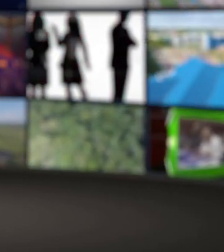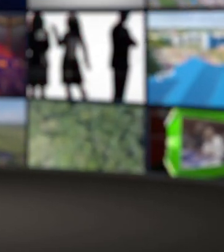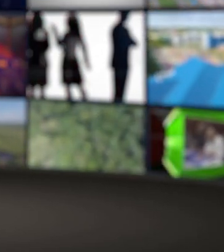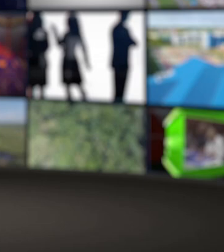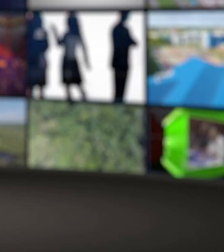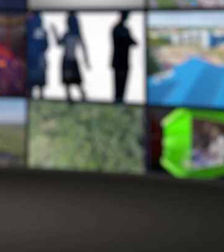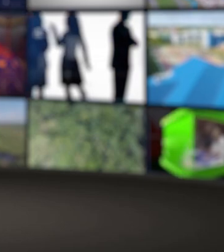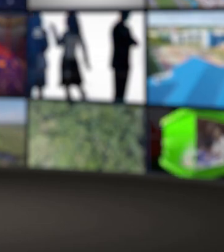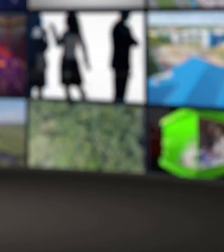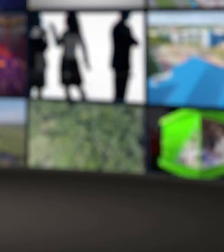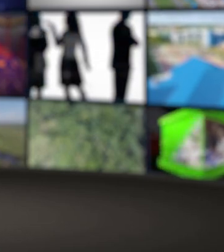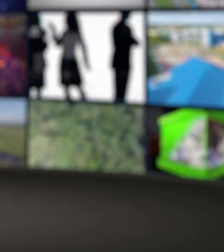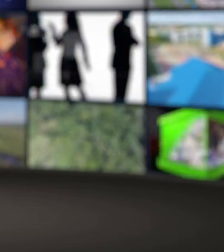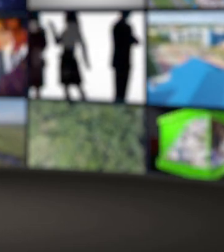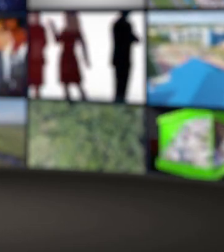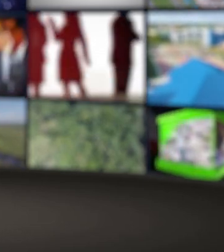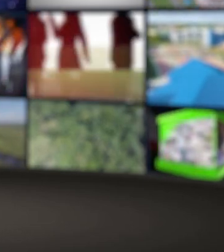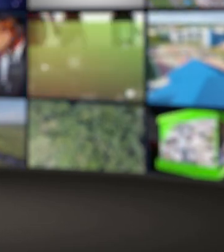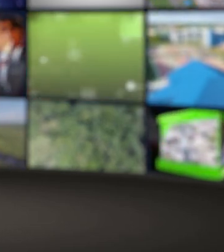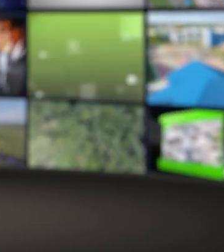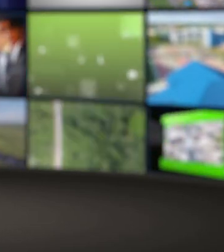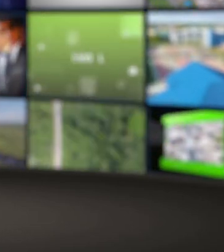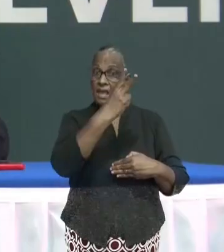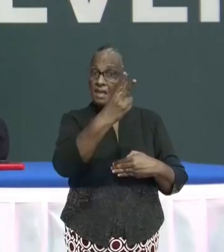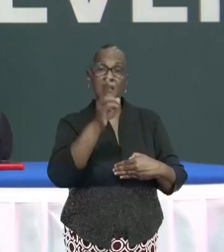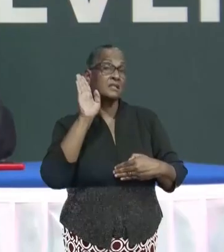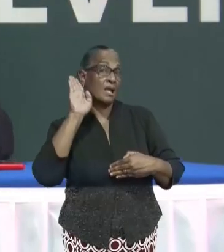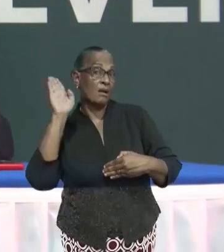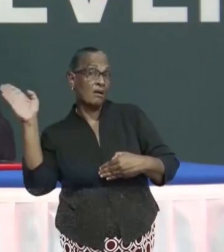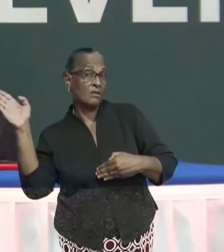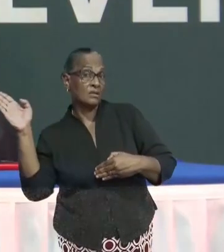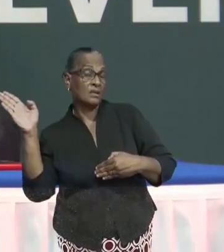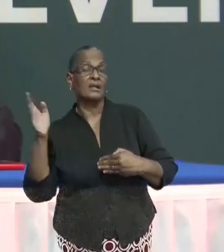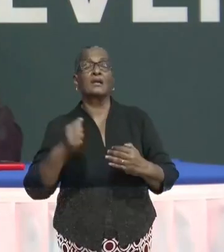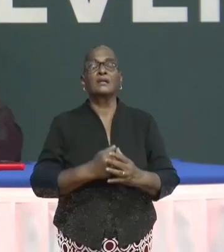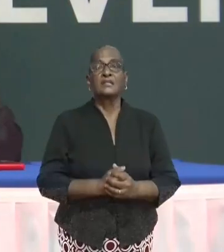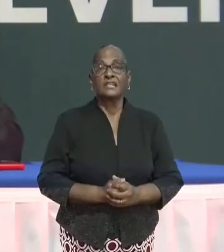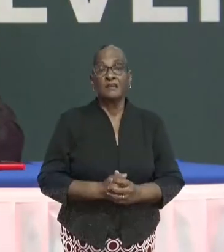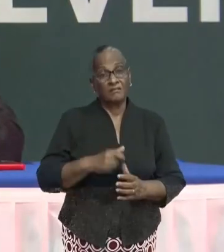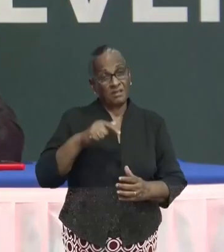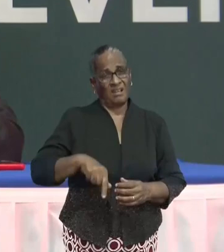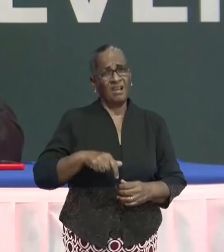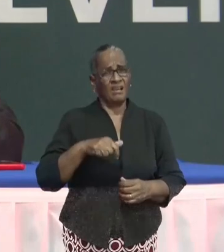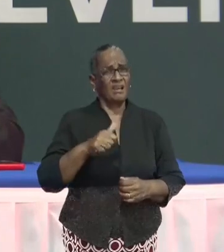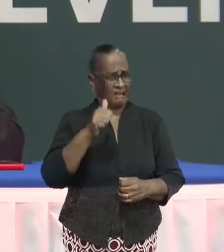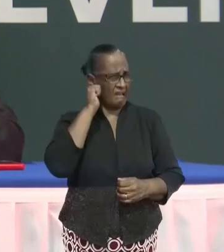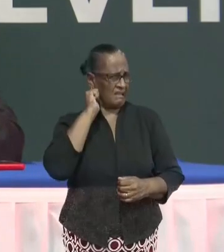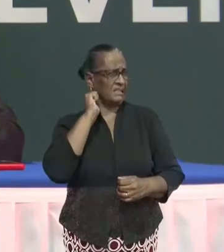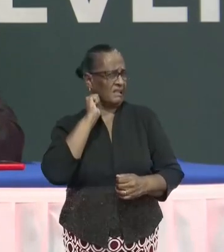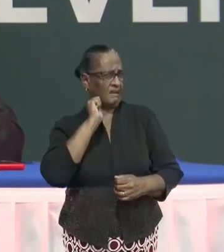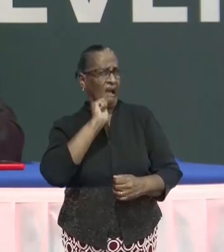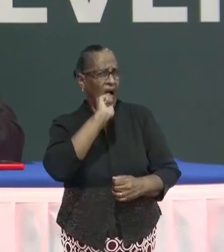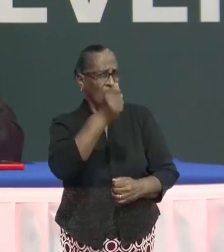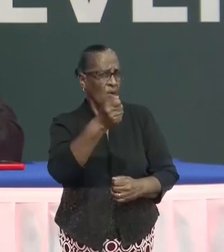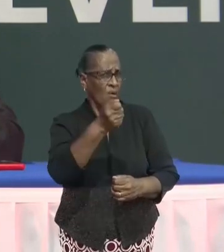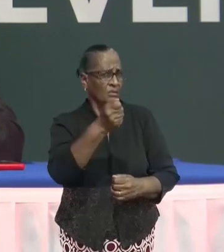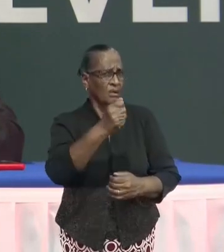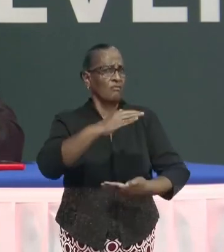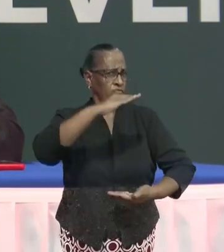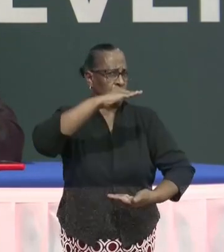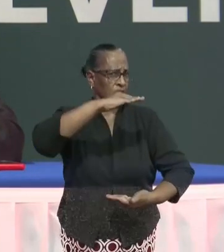van Sociale Zaken nader ingaan op zaken. Zoals aangekondigd gisteren is de distributie van